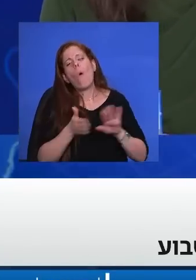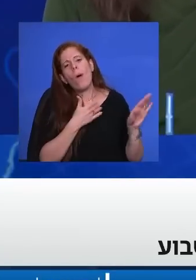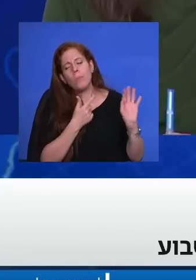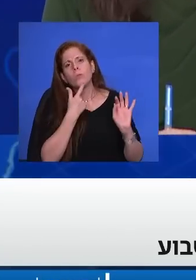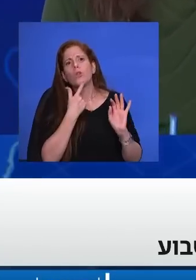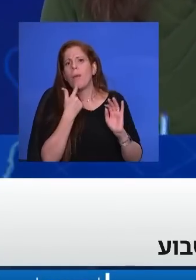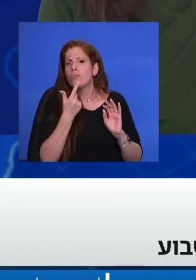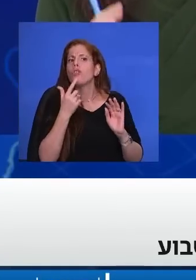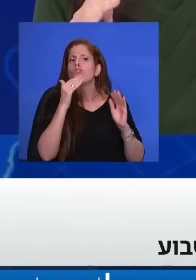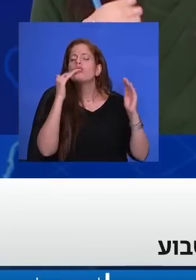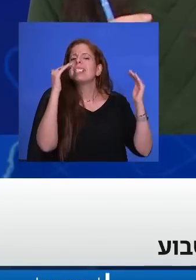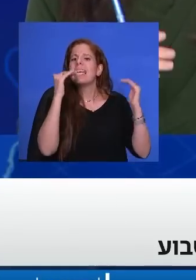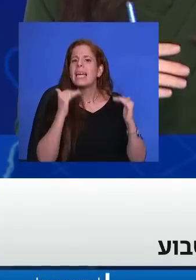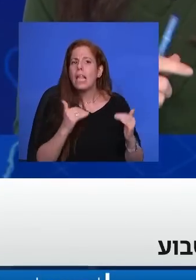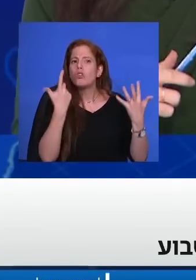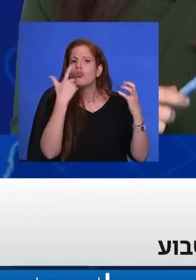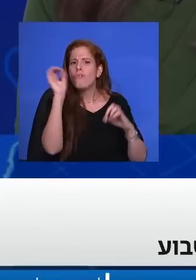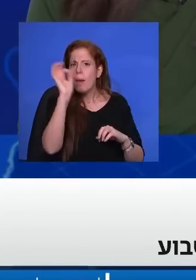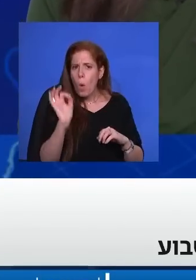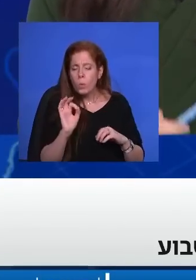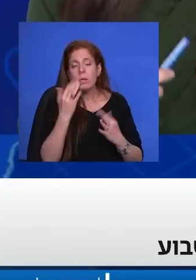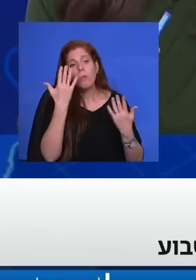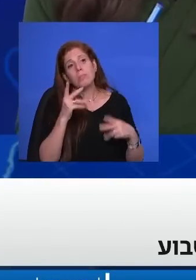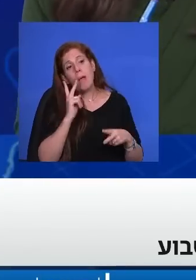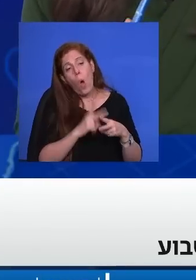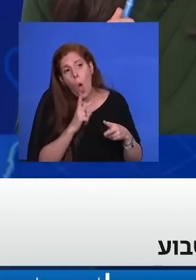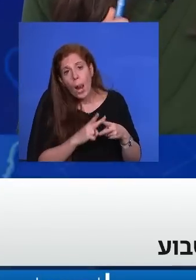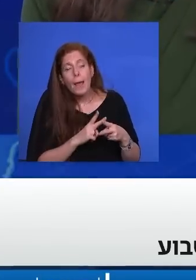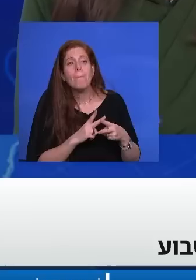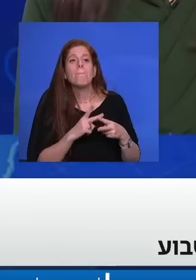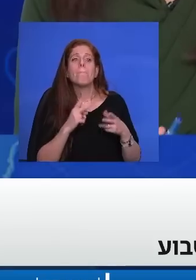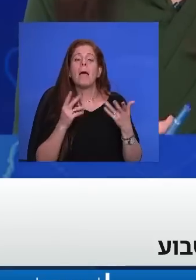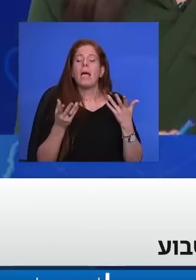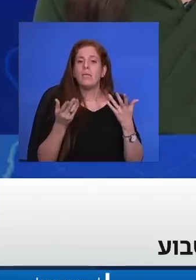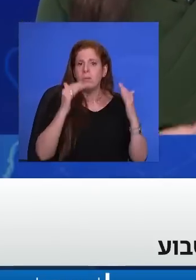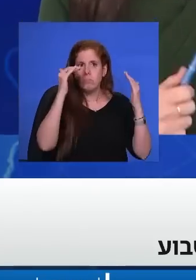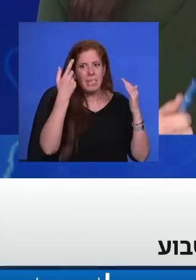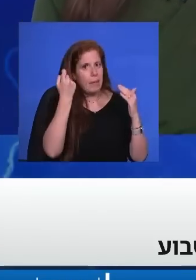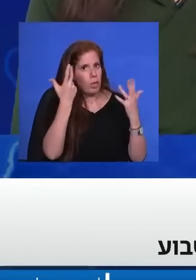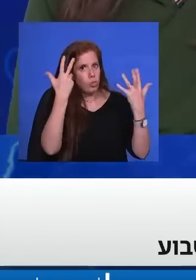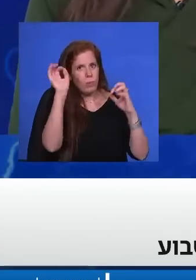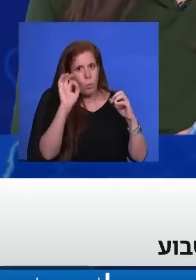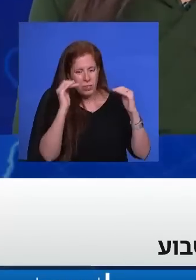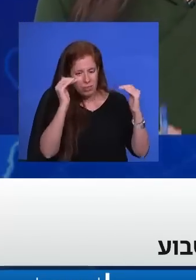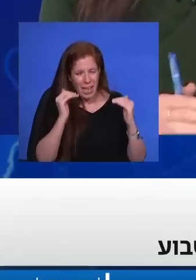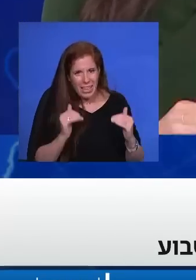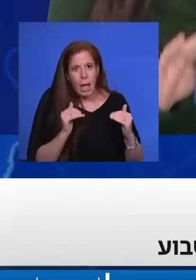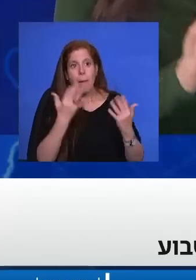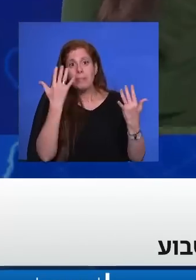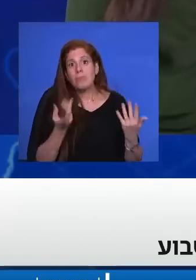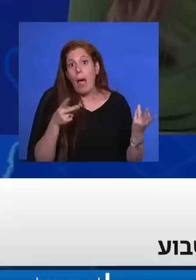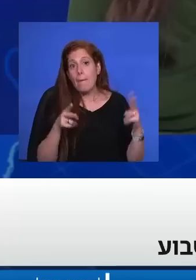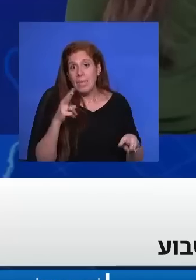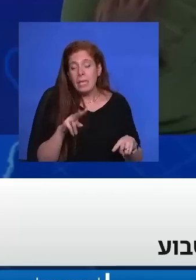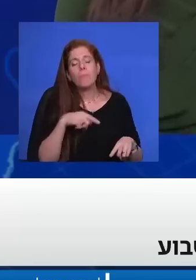של 70% במספר החולים, בירידה של כמעט 80% במספר המתים, כלומר, הם אומרים